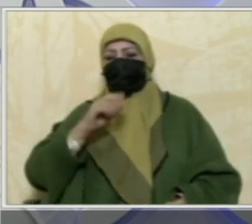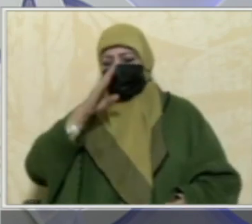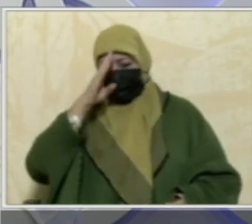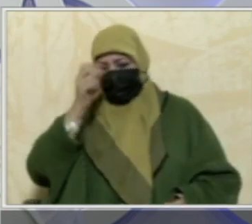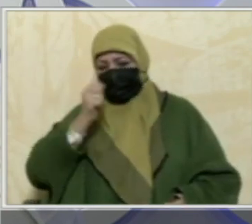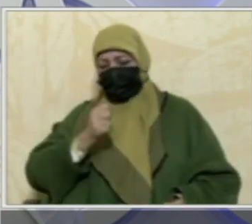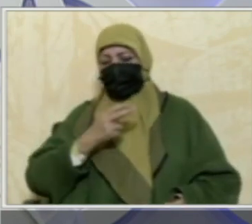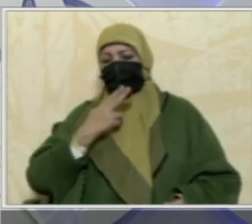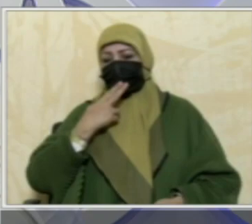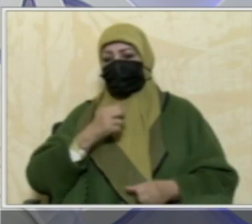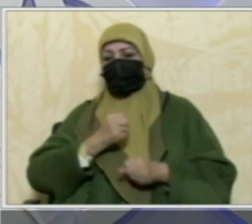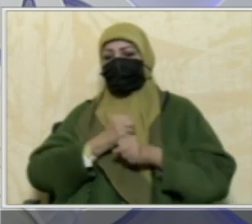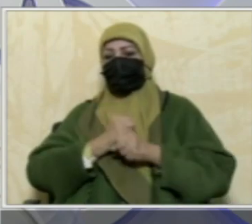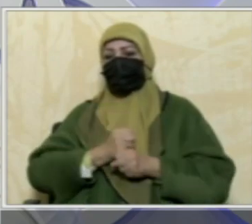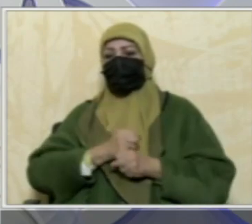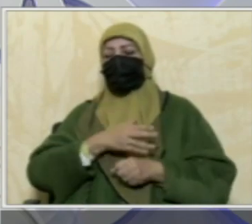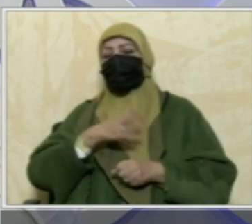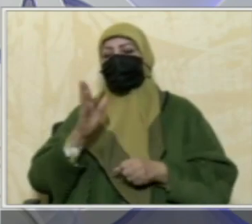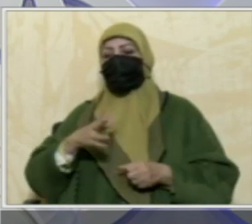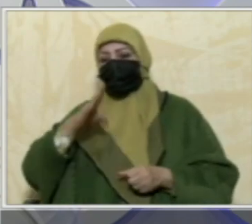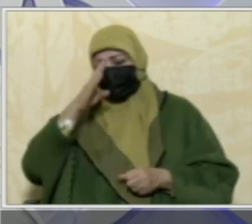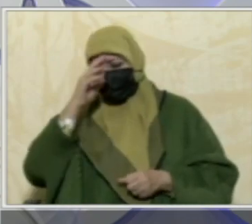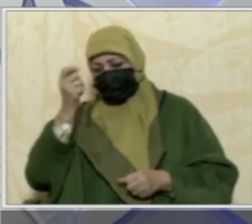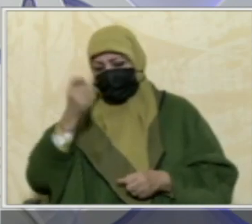والسلام عليكم ورحمه الله وبركاته